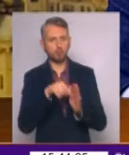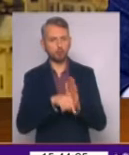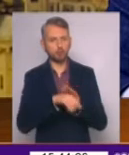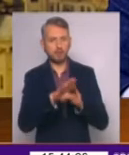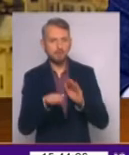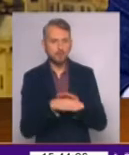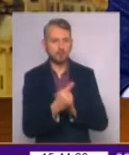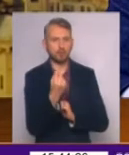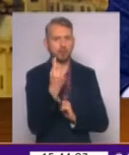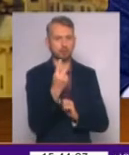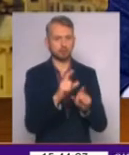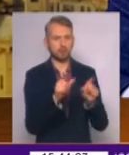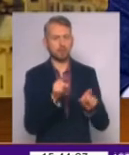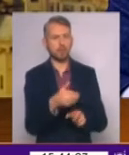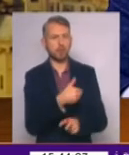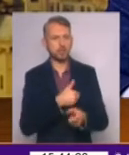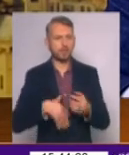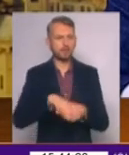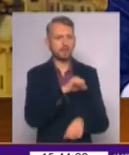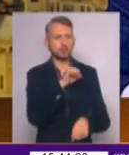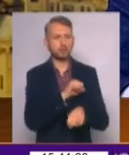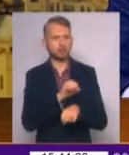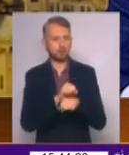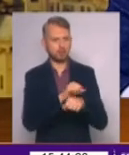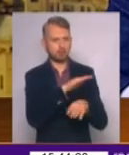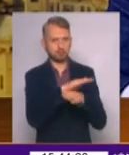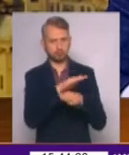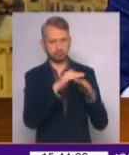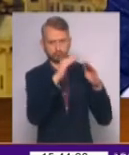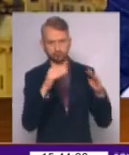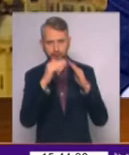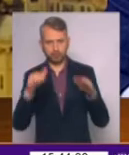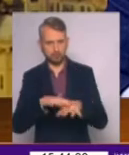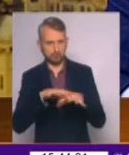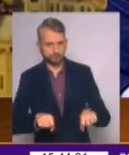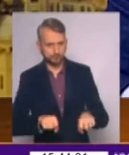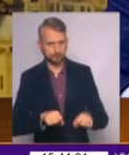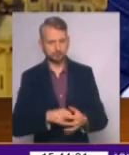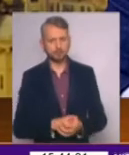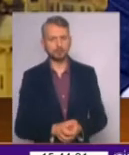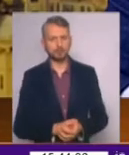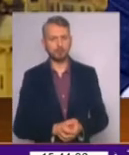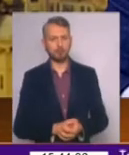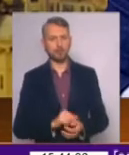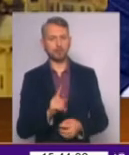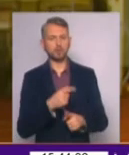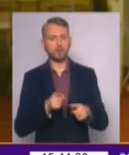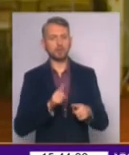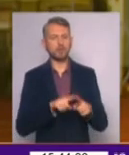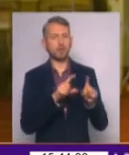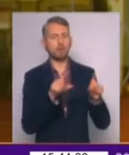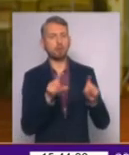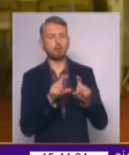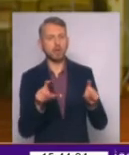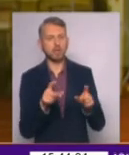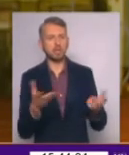одного монополіста, які хочуть всі зупинкові комплекси монополізувати. Угу. Що ці компанії,